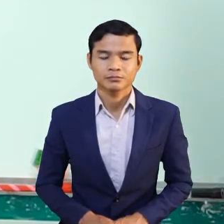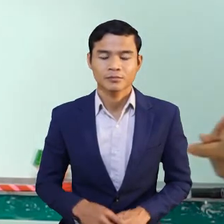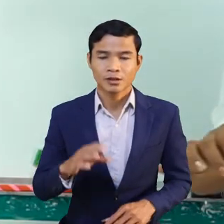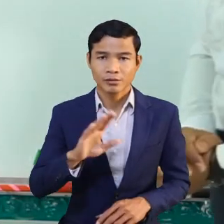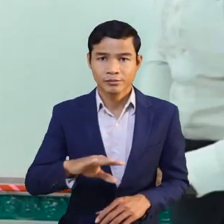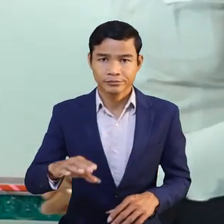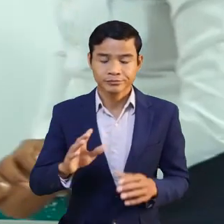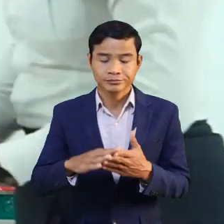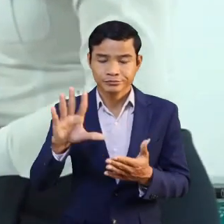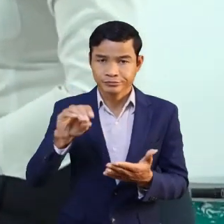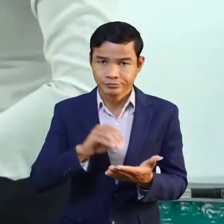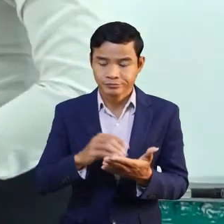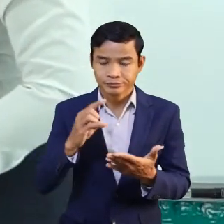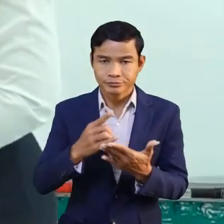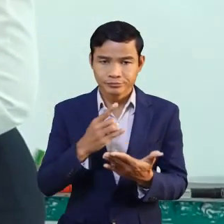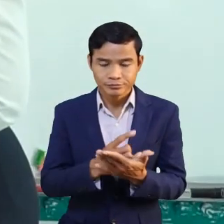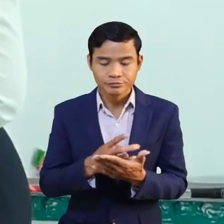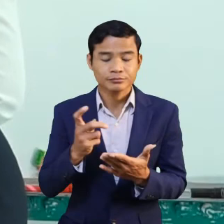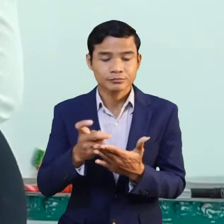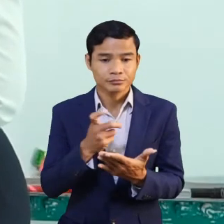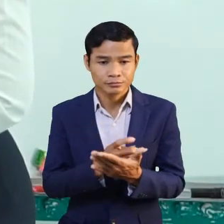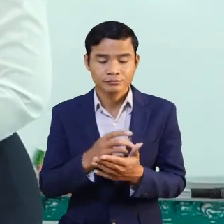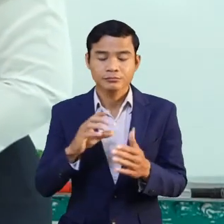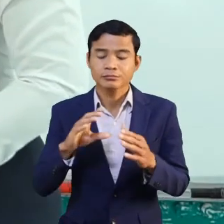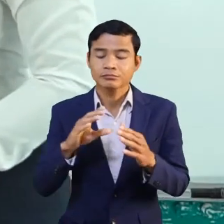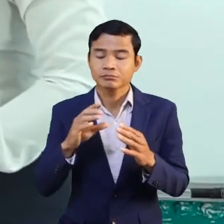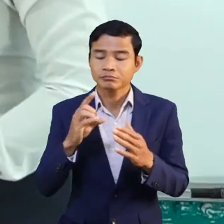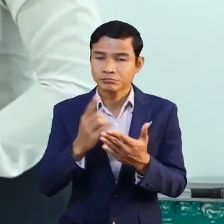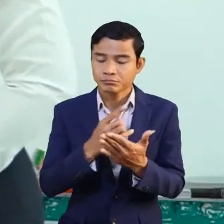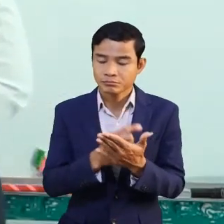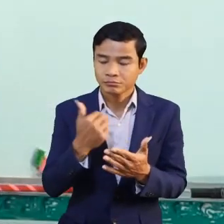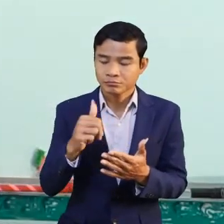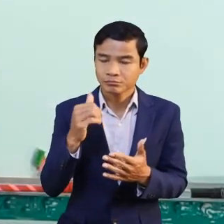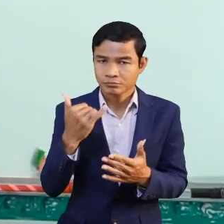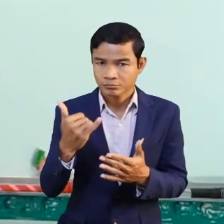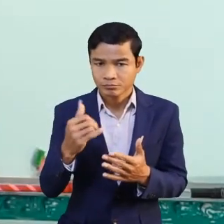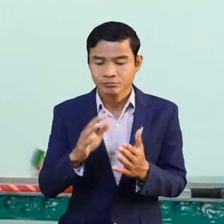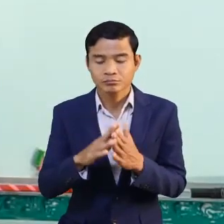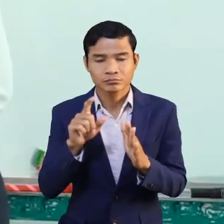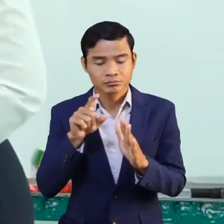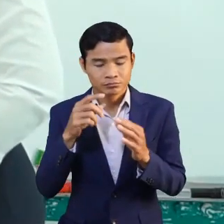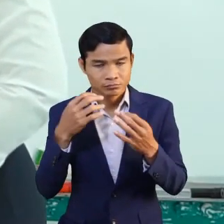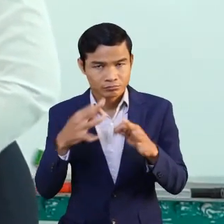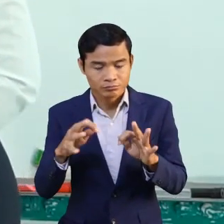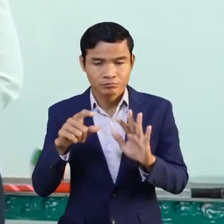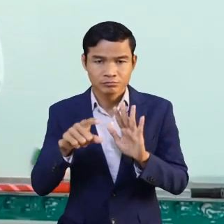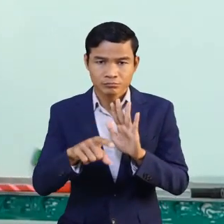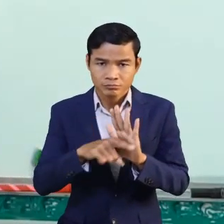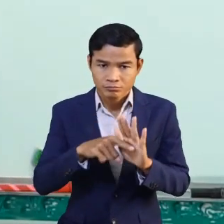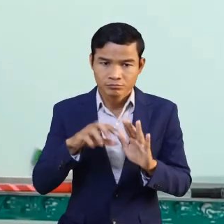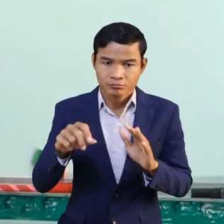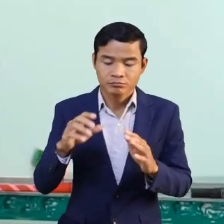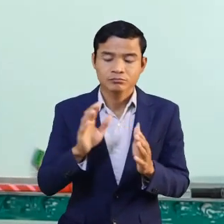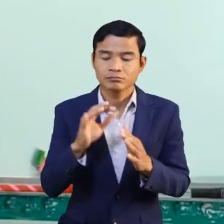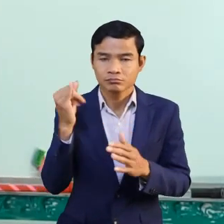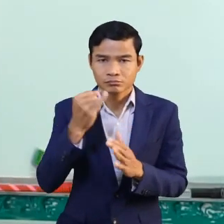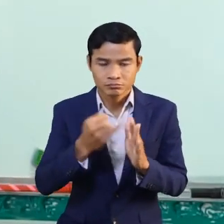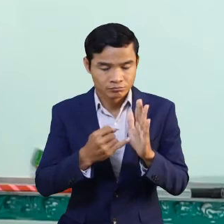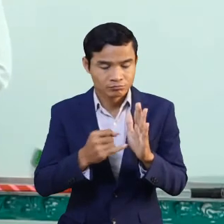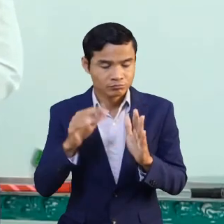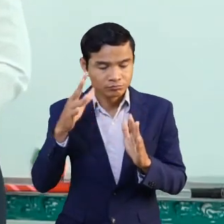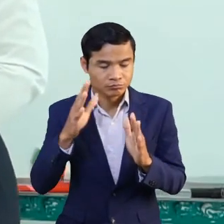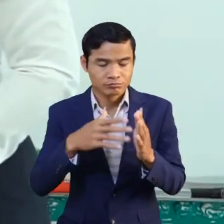ចាកូនកាត់មកណាកាត់កណិតវិជាមេរៀនទី6វិធីដកកូនគូប្រអប់កូនសរសេរចំណងជើងចារូបនេះកូនមិនគូ